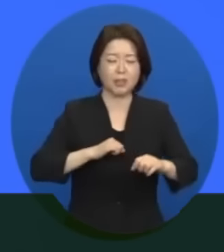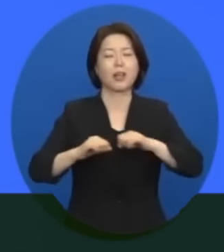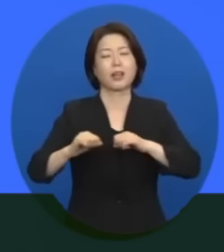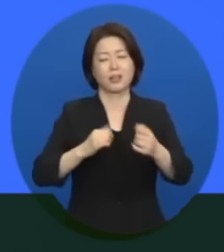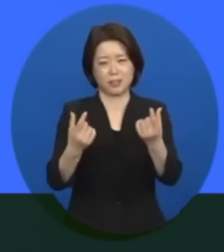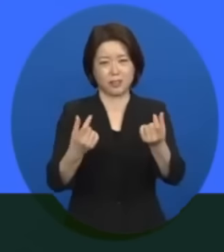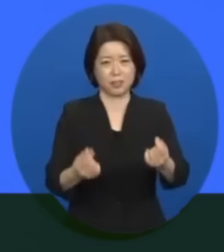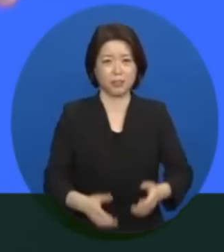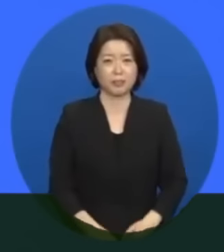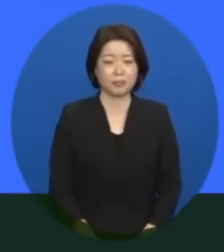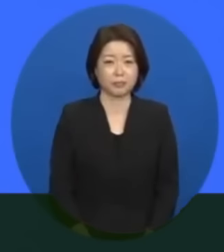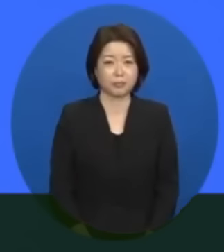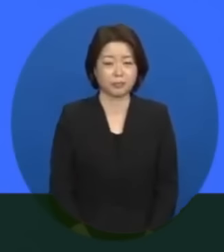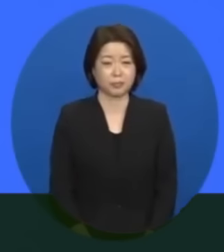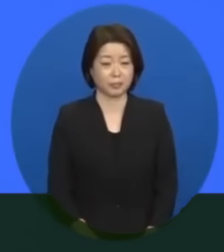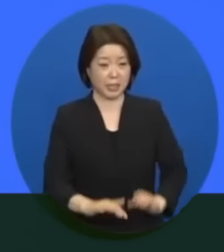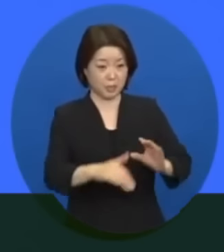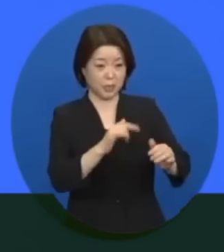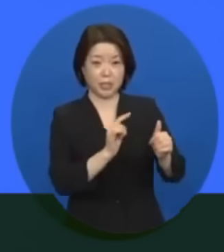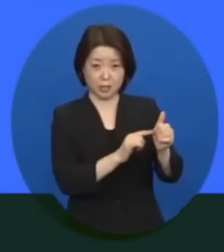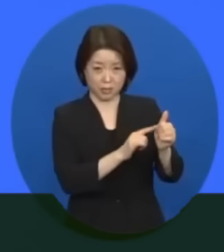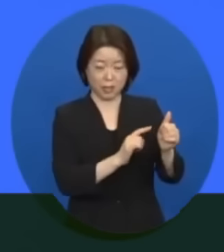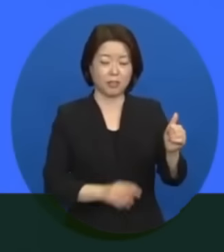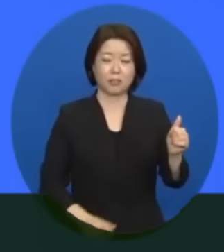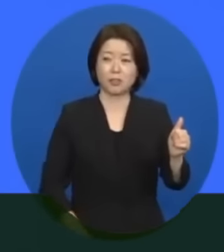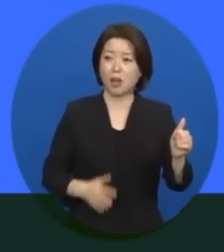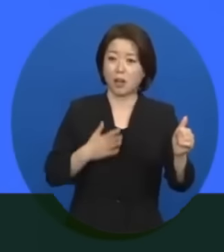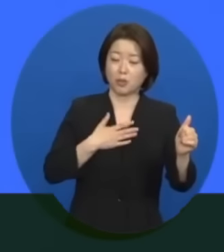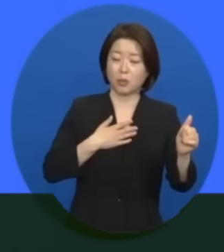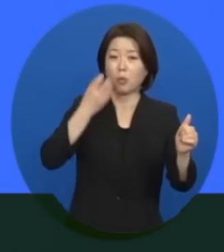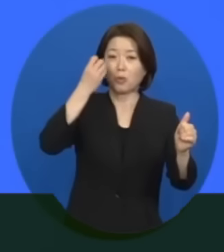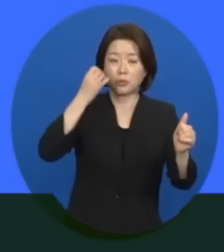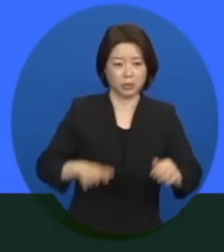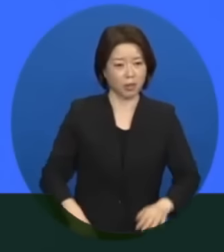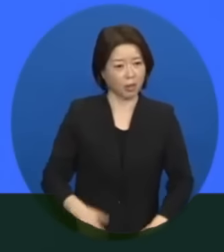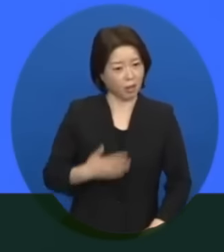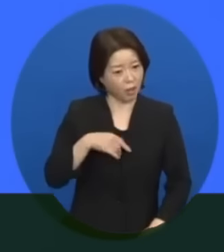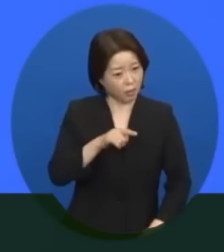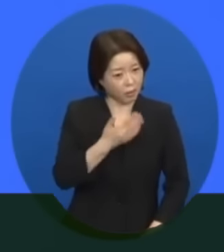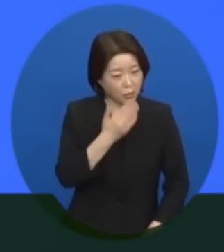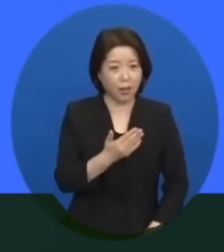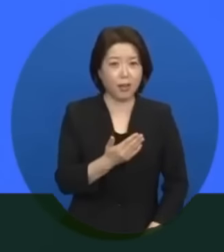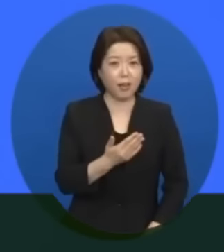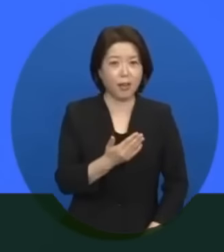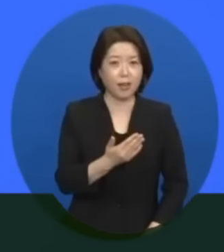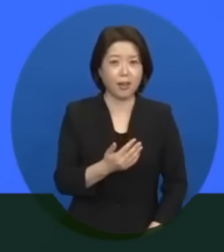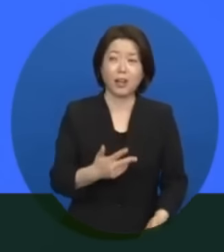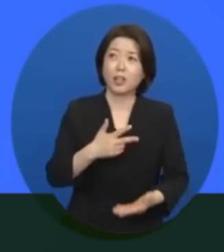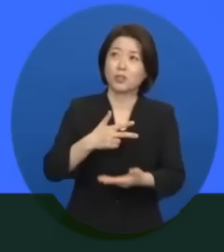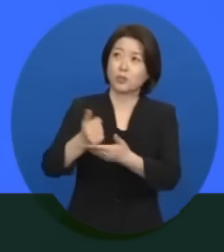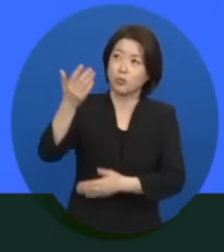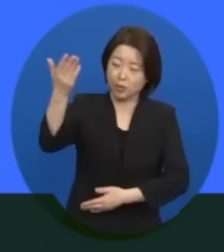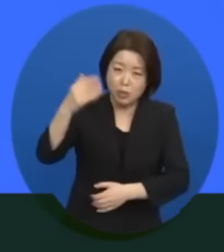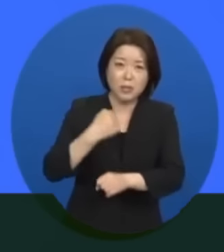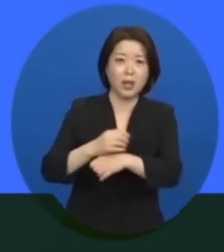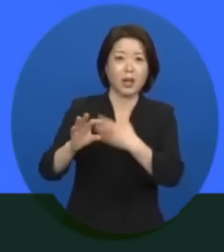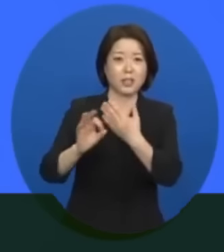아멘 그분이 이렇게 얘기를 하세요 저도 너무 신기합니다 이게 가능하구나 주님이 하시면